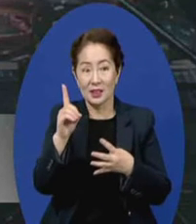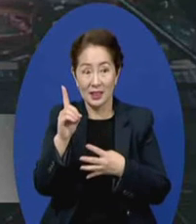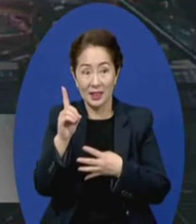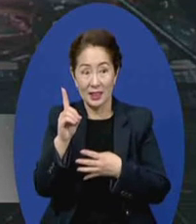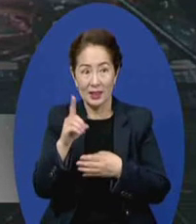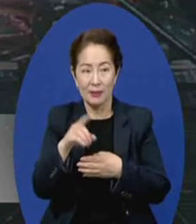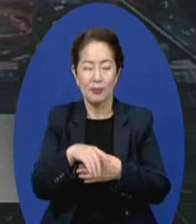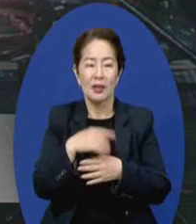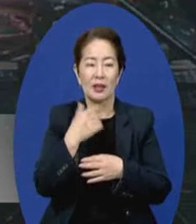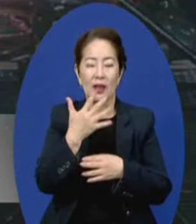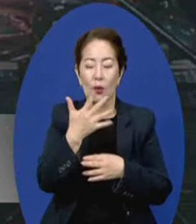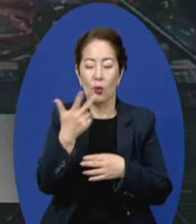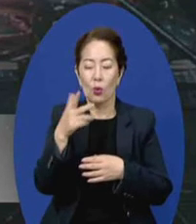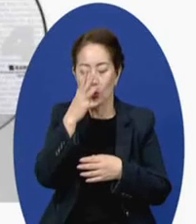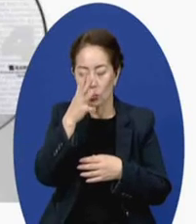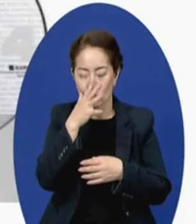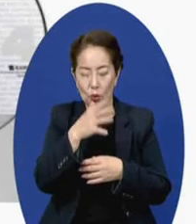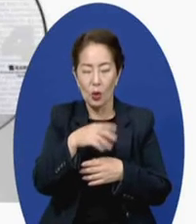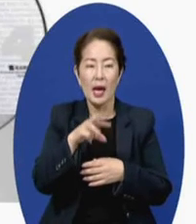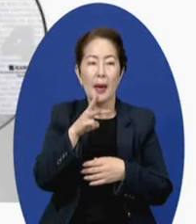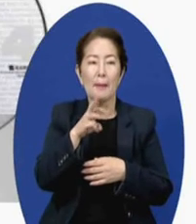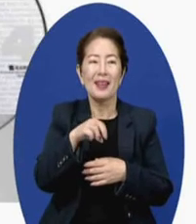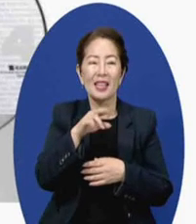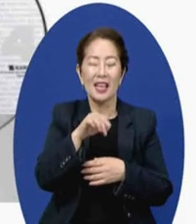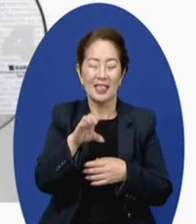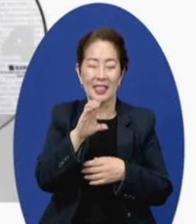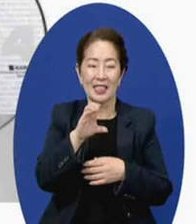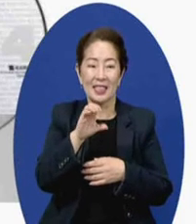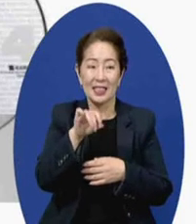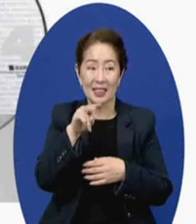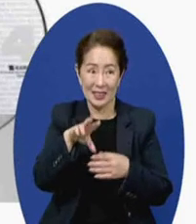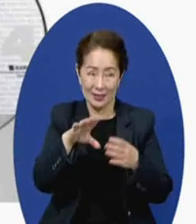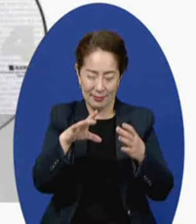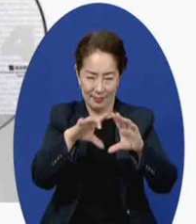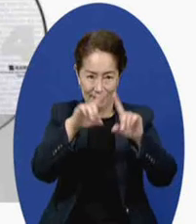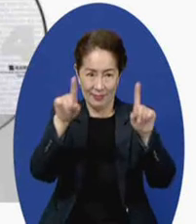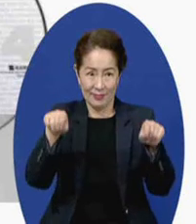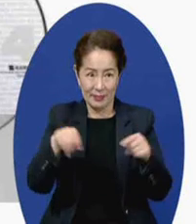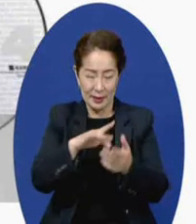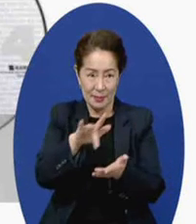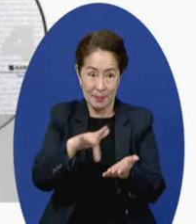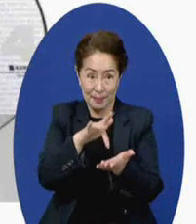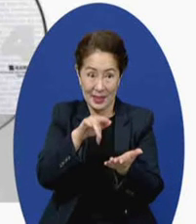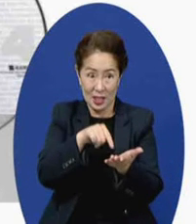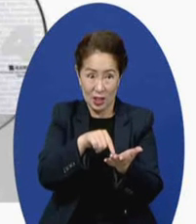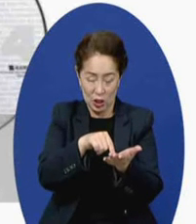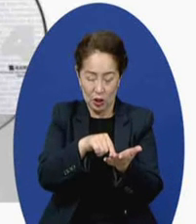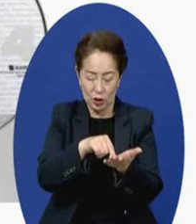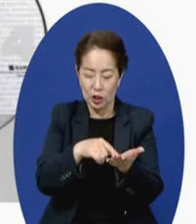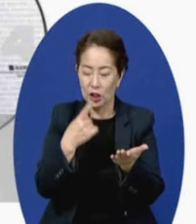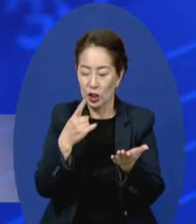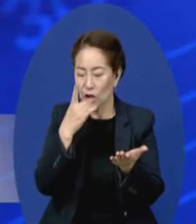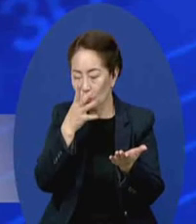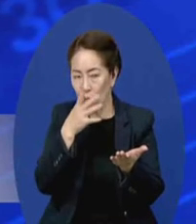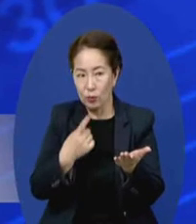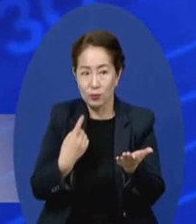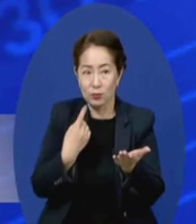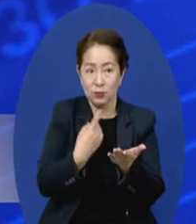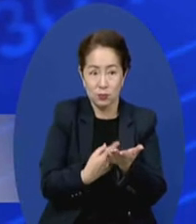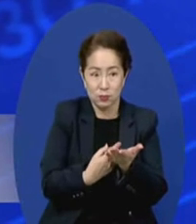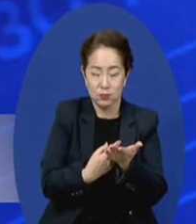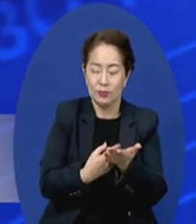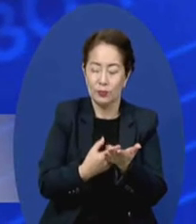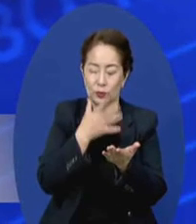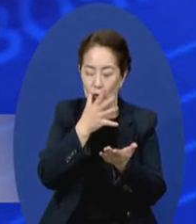дуутай Металлика лист гэдэг одоо энэ пянзанд хүү хамтлаг маань нэг дуугийн дуулсан байгаа. Тэгээд энэ альбом нь